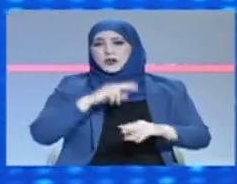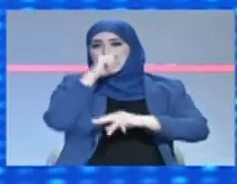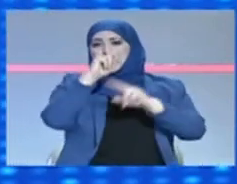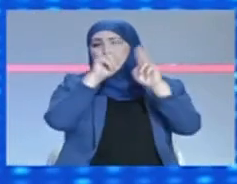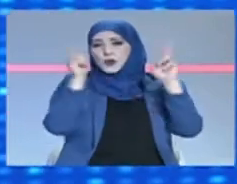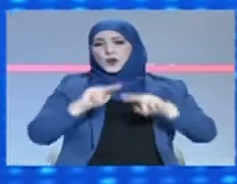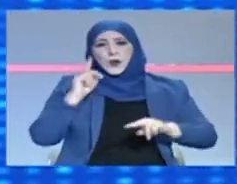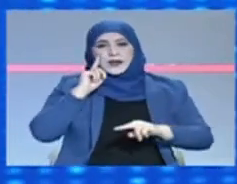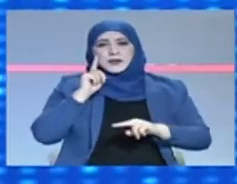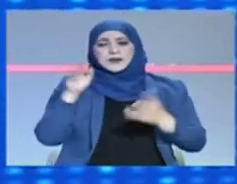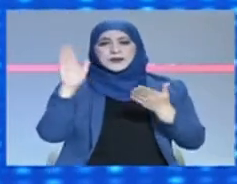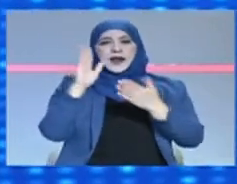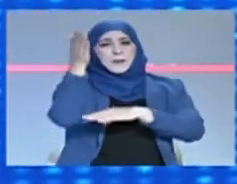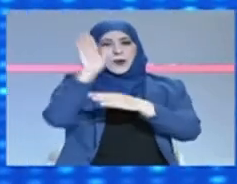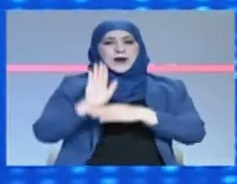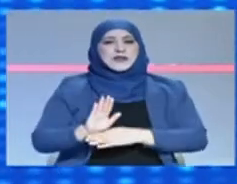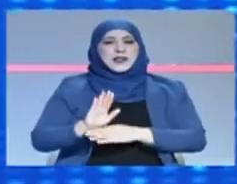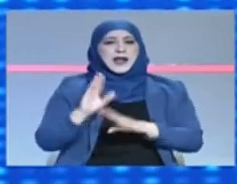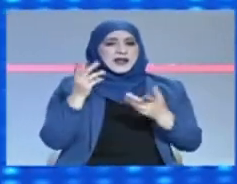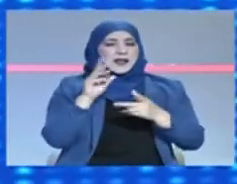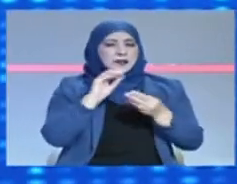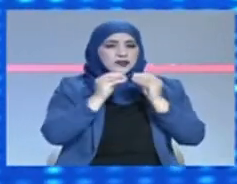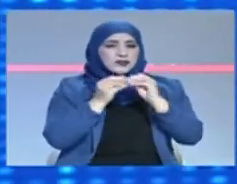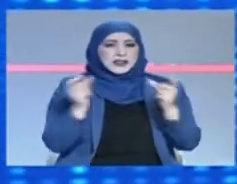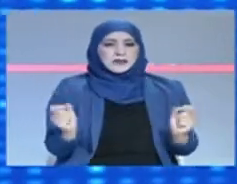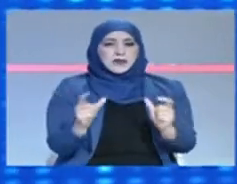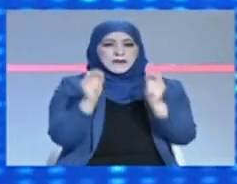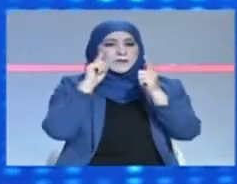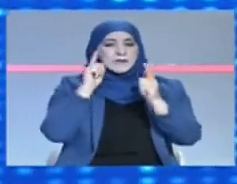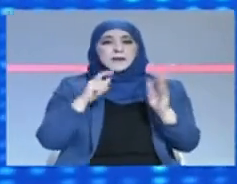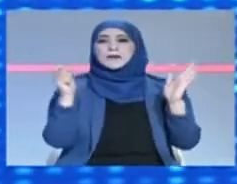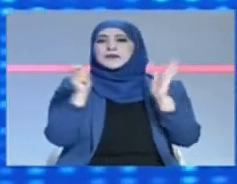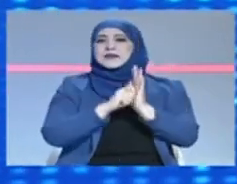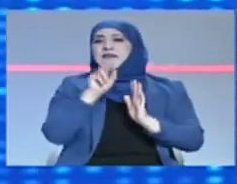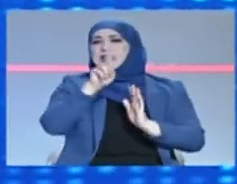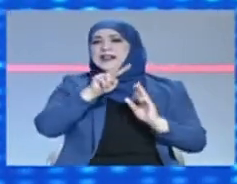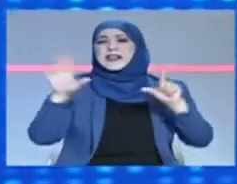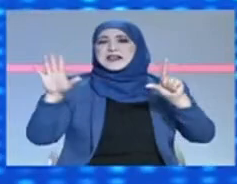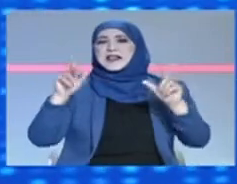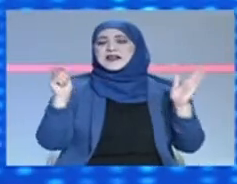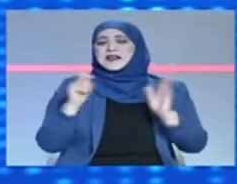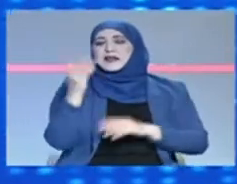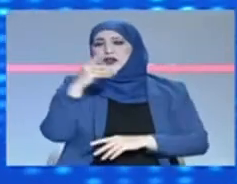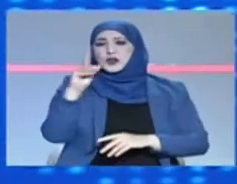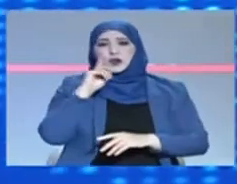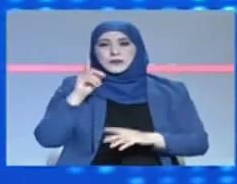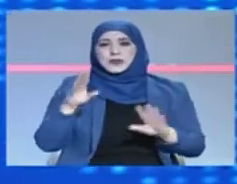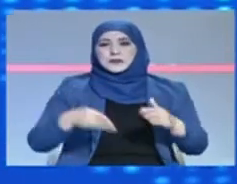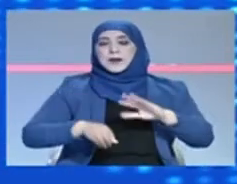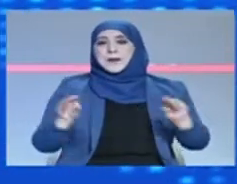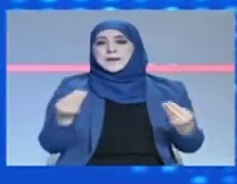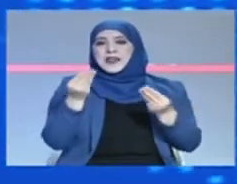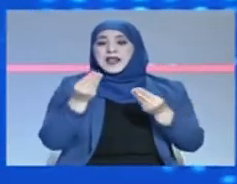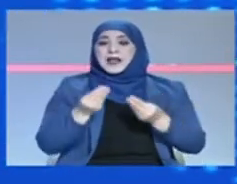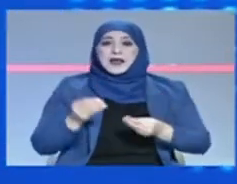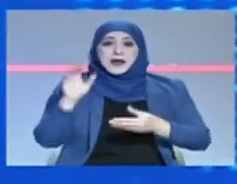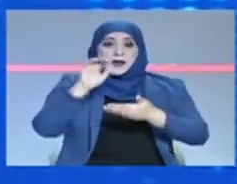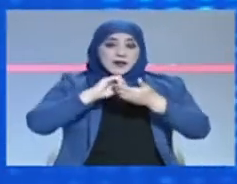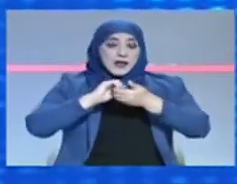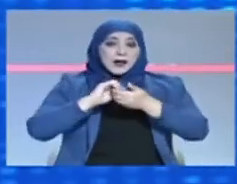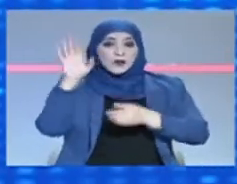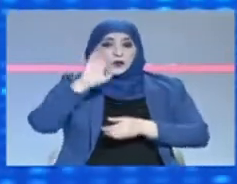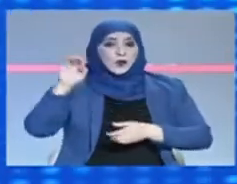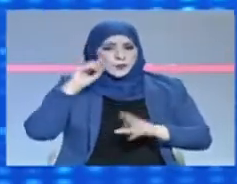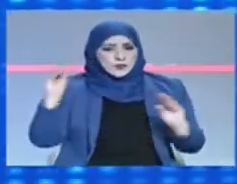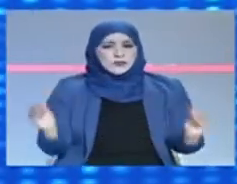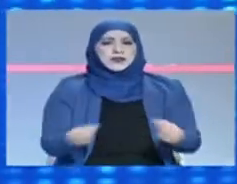للتأهب للأوبئة الذي يصادف تاريخ 27 من كل ديسمبر، شرع الاتحاد الأوروبي اليوم في تنفيذ حملة